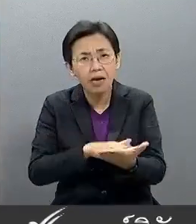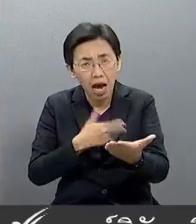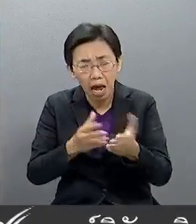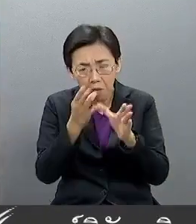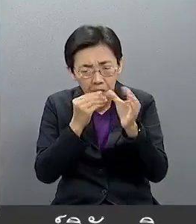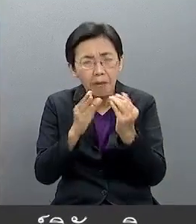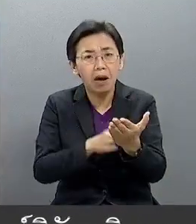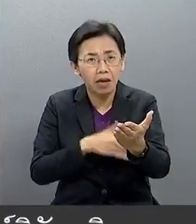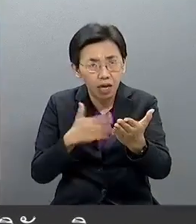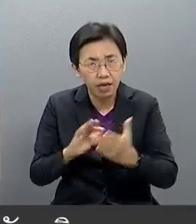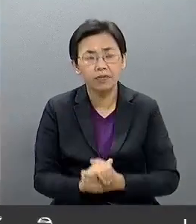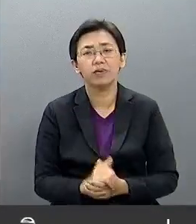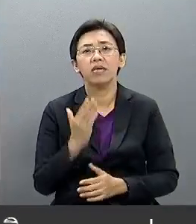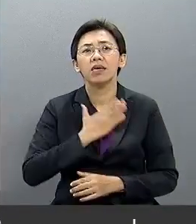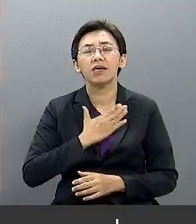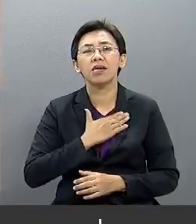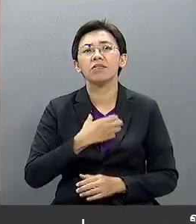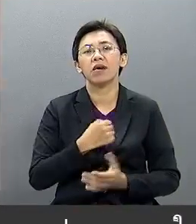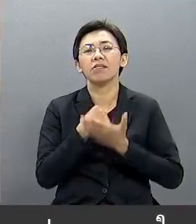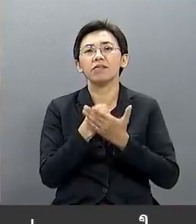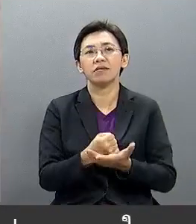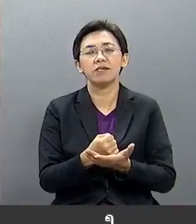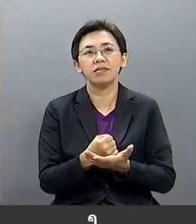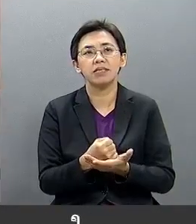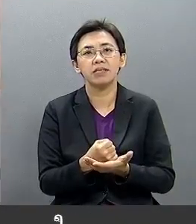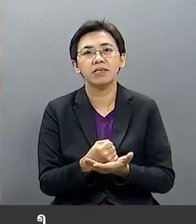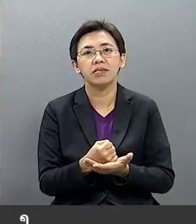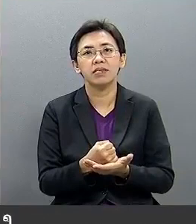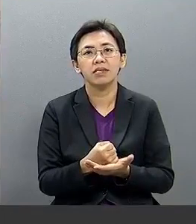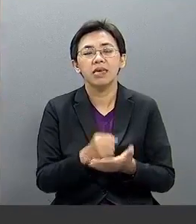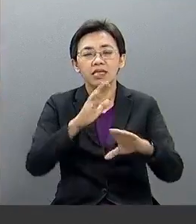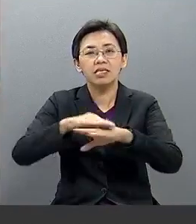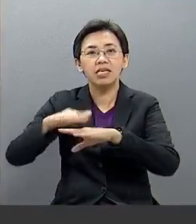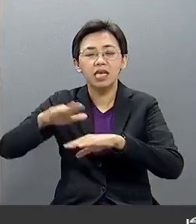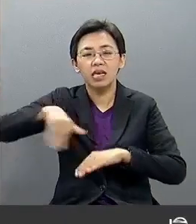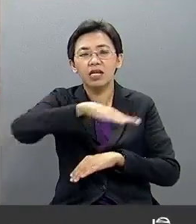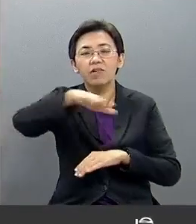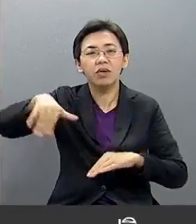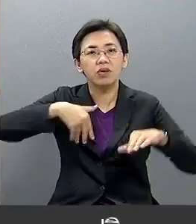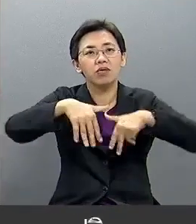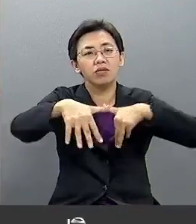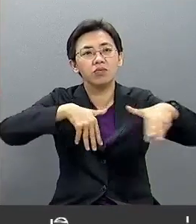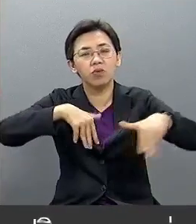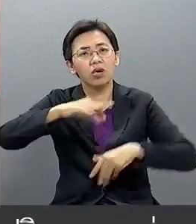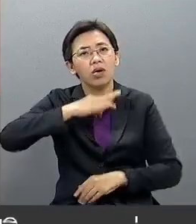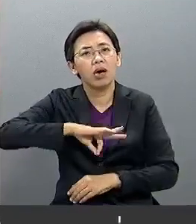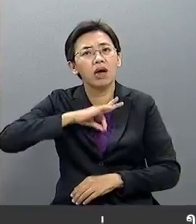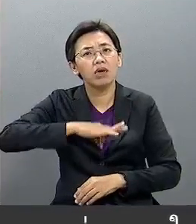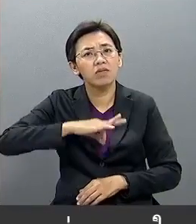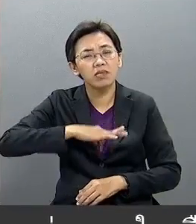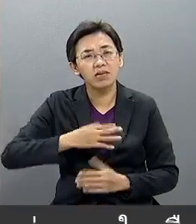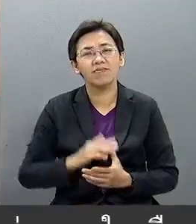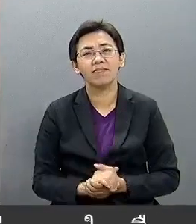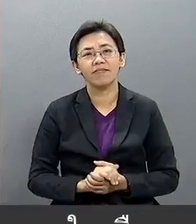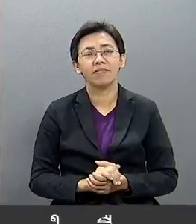วนหนึ่งที่อยากจะกระตุ้นเตือนสำนึกของคนเรานะให้รู้สึกว่ามันช่ว